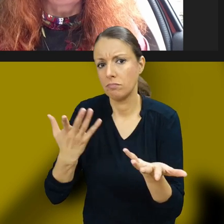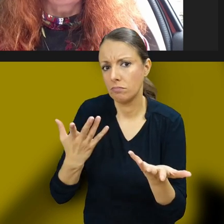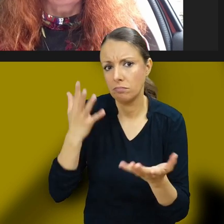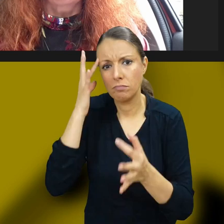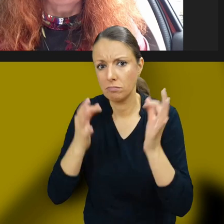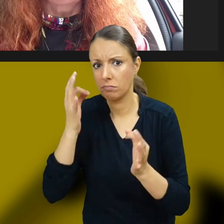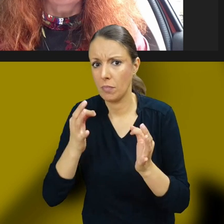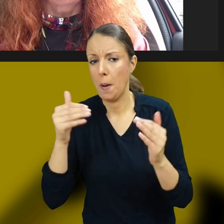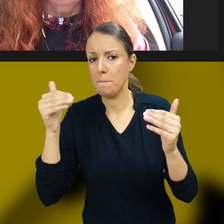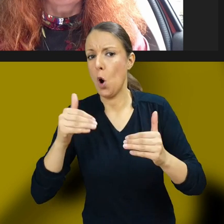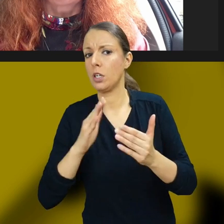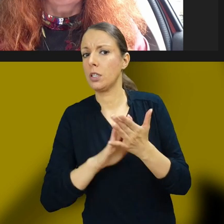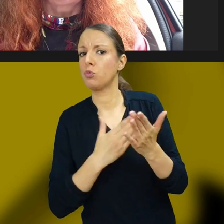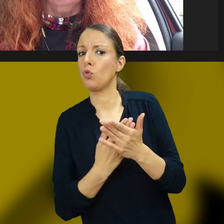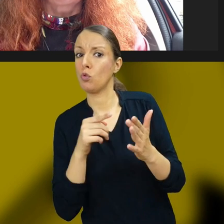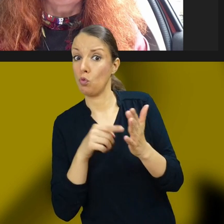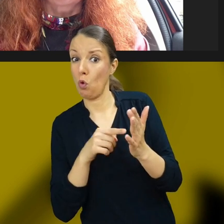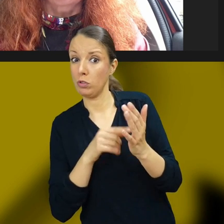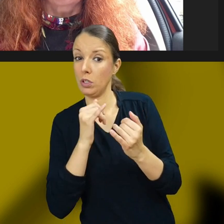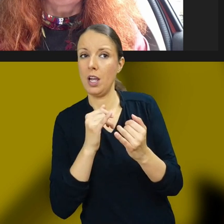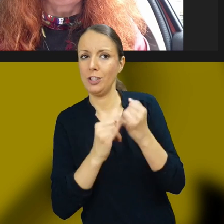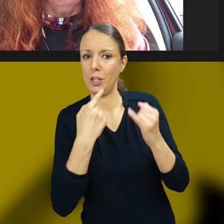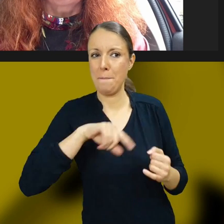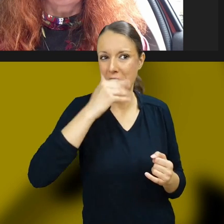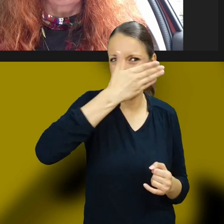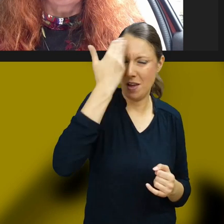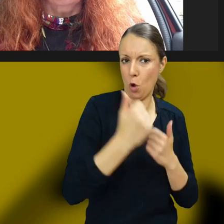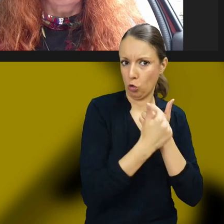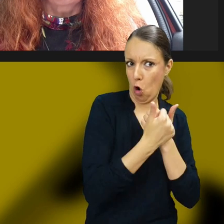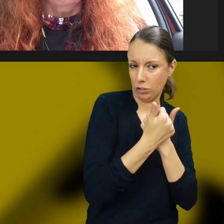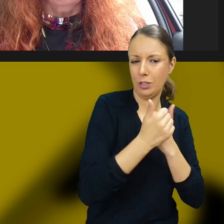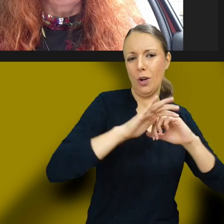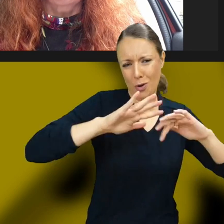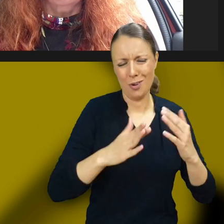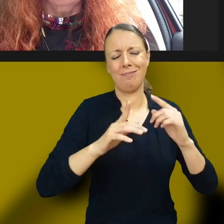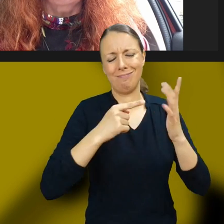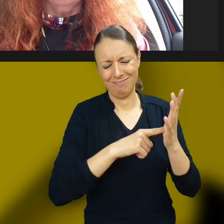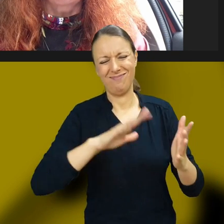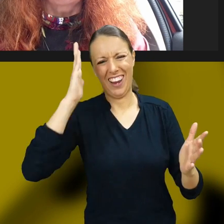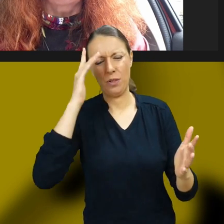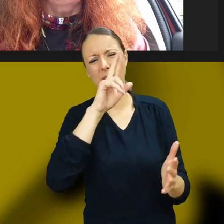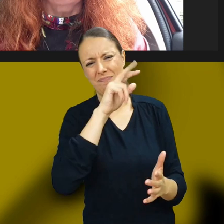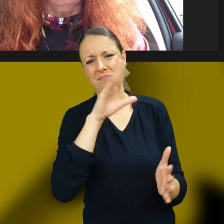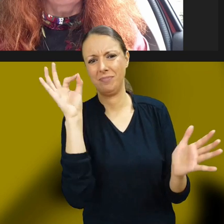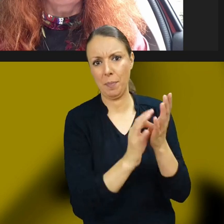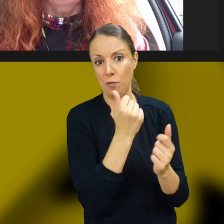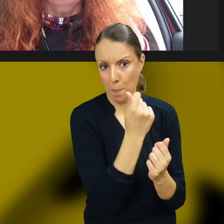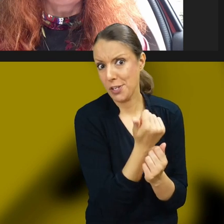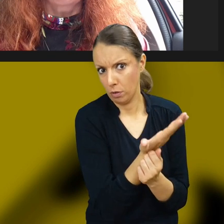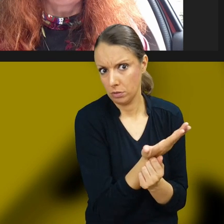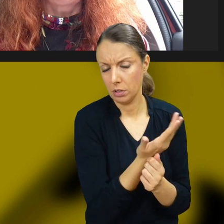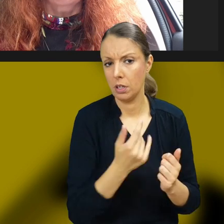nie wiadomo o co chodzi, to wiadomo, że chodzi o pieniądze. Może powinniśmy kompensować w ramach działalności dziennikarskiej pozyskanie chociażby części